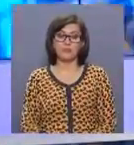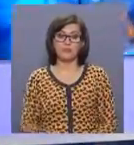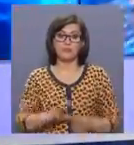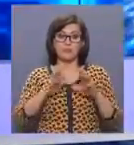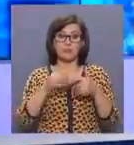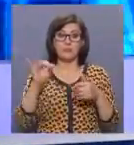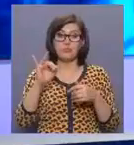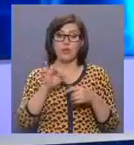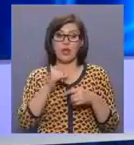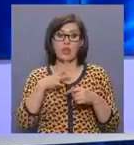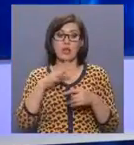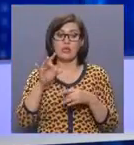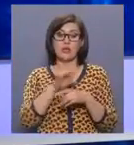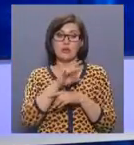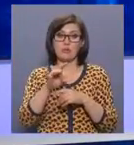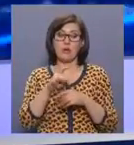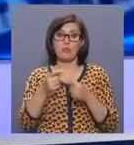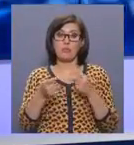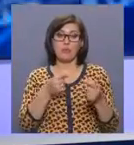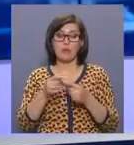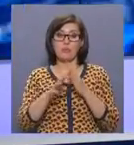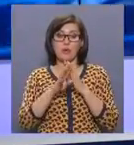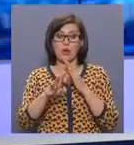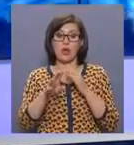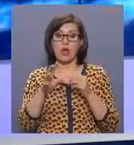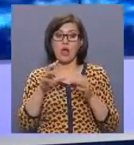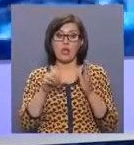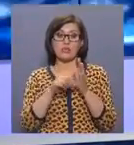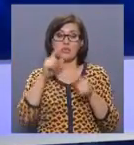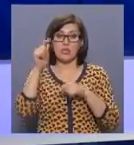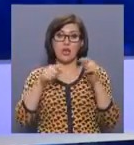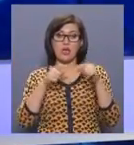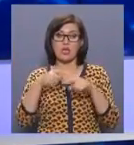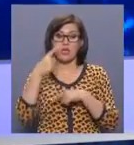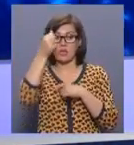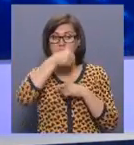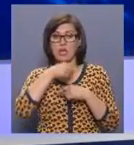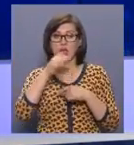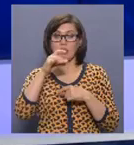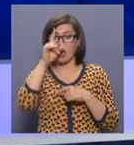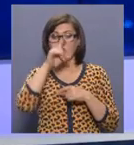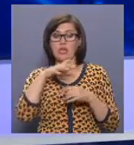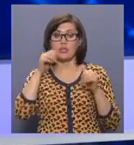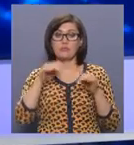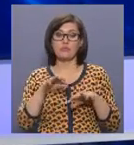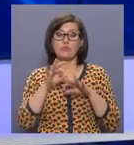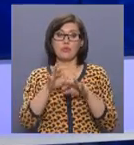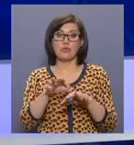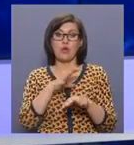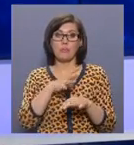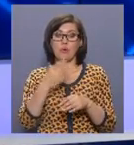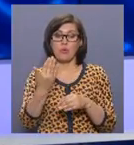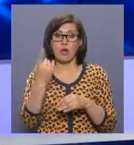Әлемдік және дәстүрлі діндер көшбасшыларының кезекті 6-шы съезі келер жылдың қазанында өтетін болып шешілді. Осы